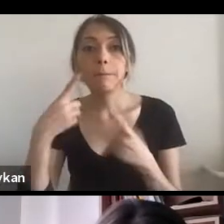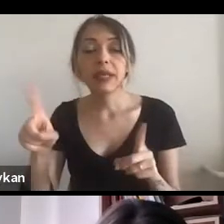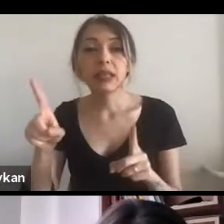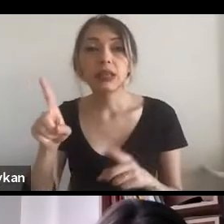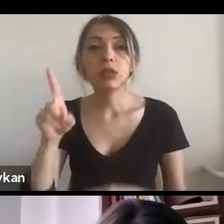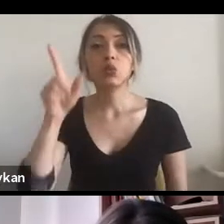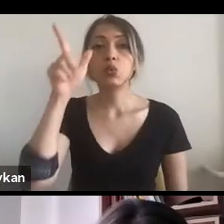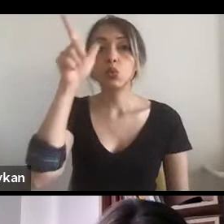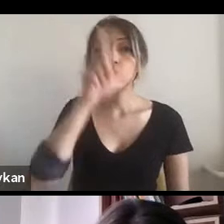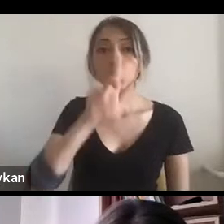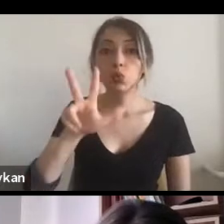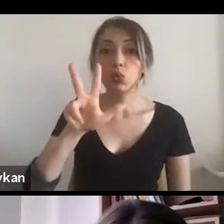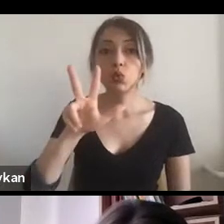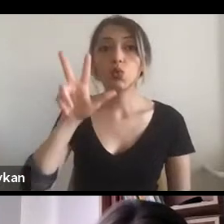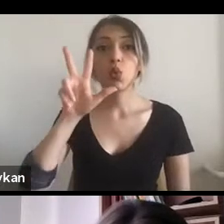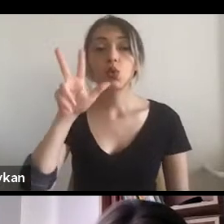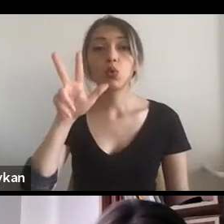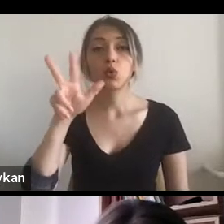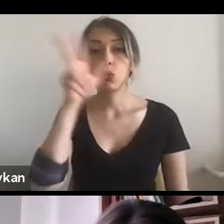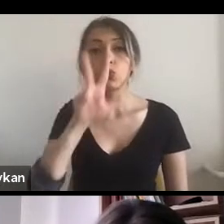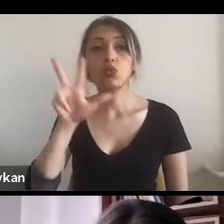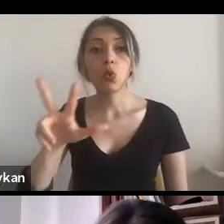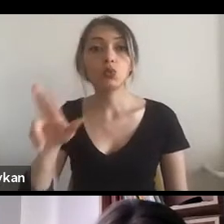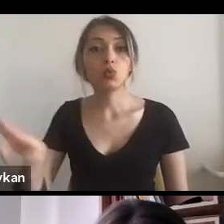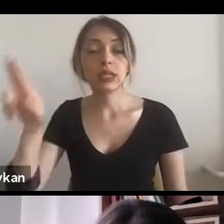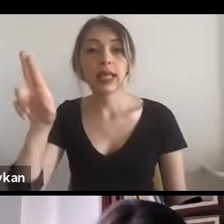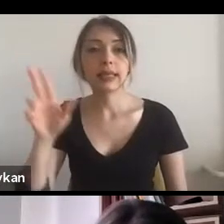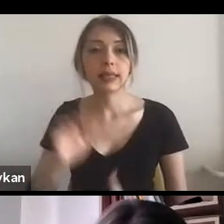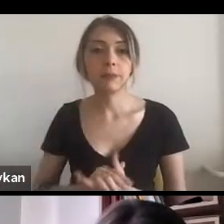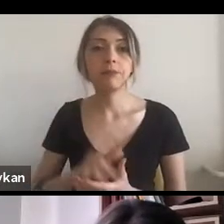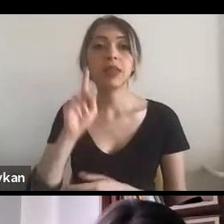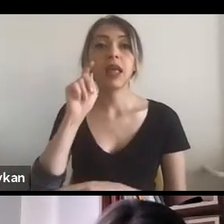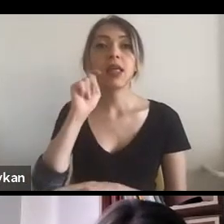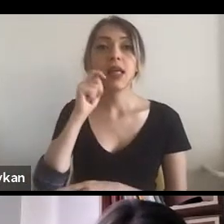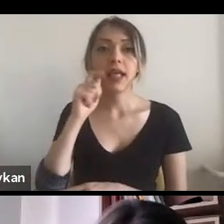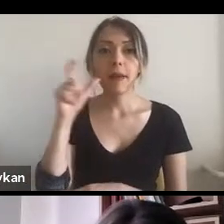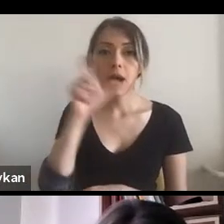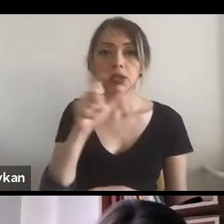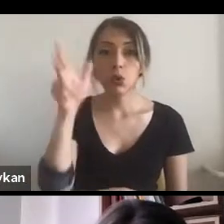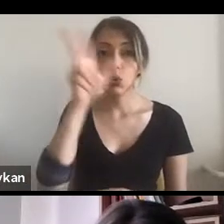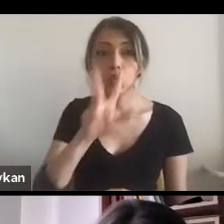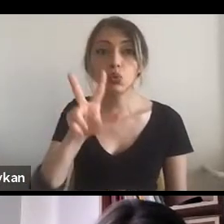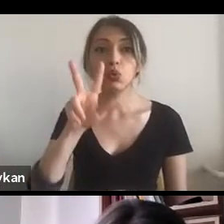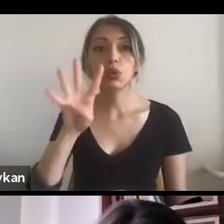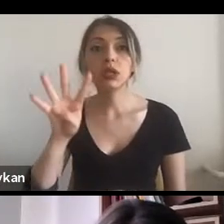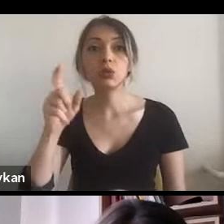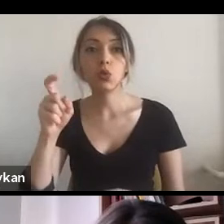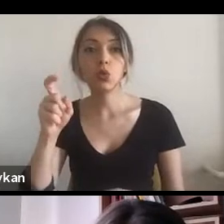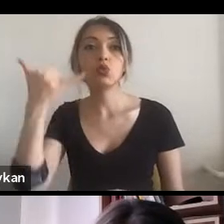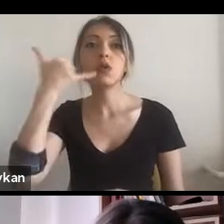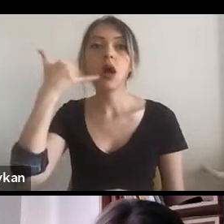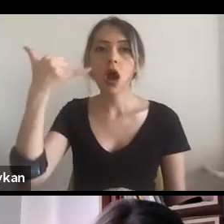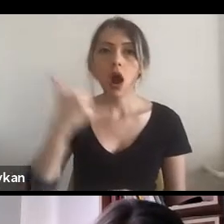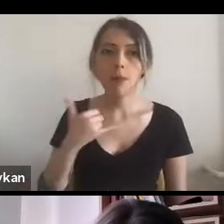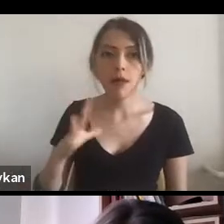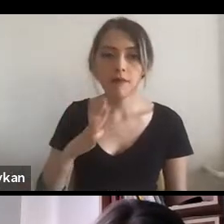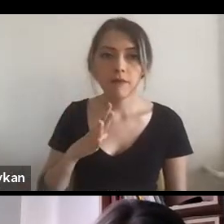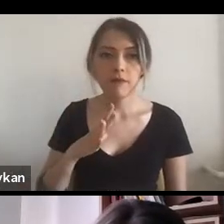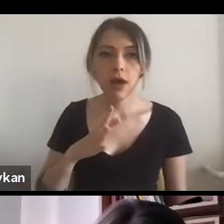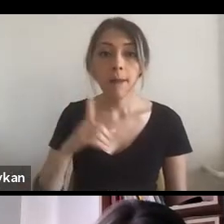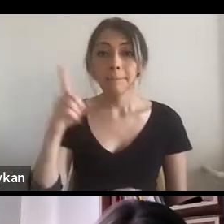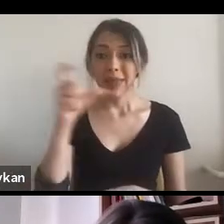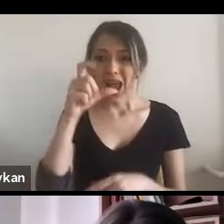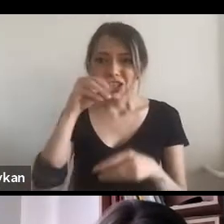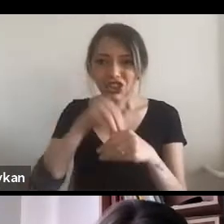74.337. Ekim ayında hat 649 çağrı almış ve bu çağrıların 180 tanesi, yani bir ay